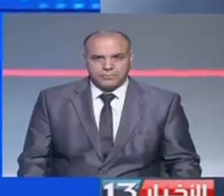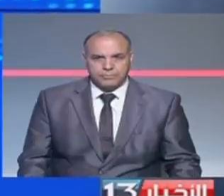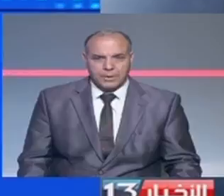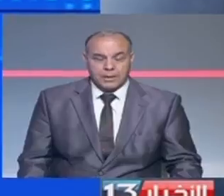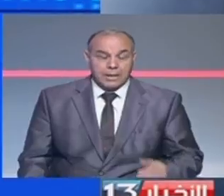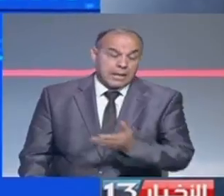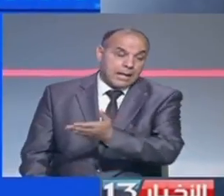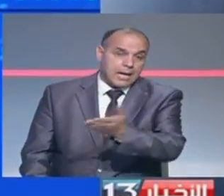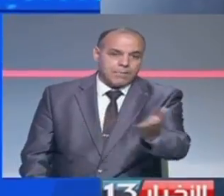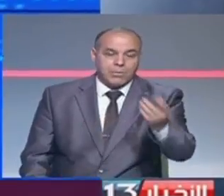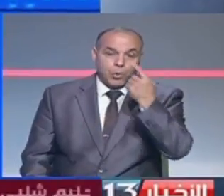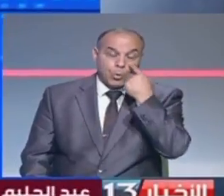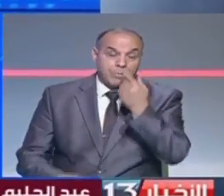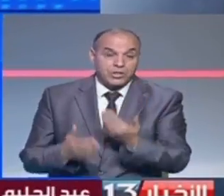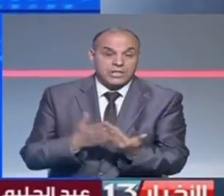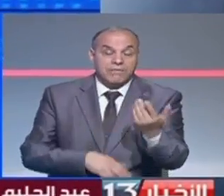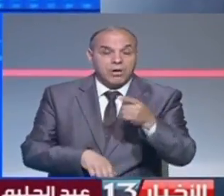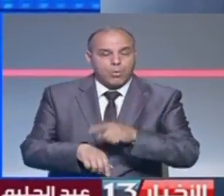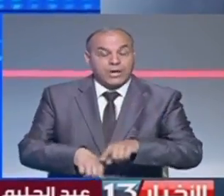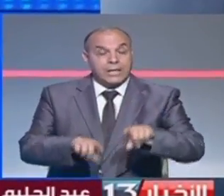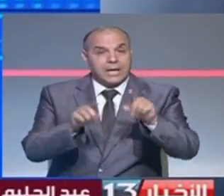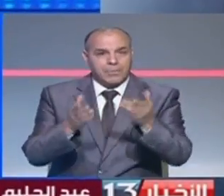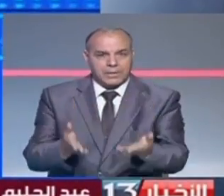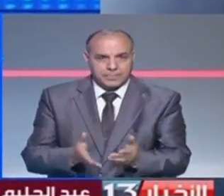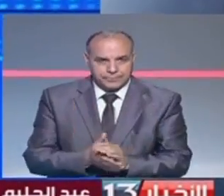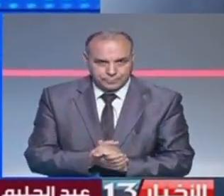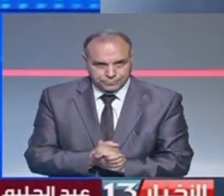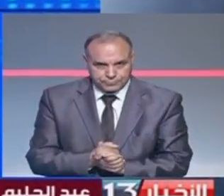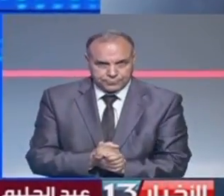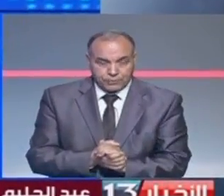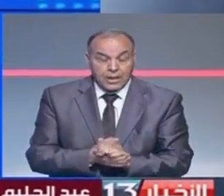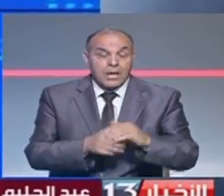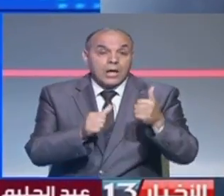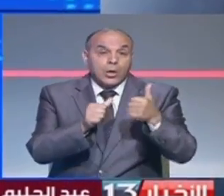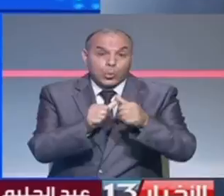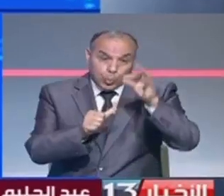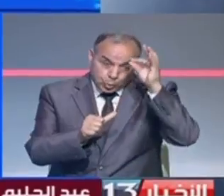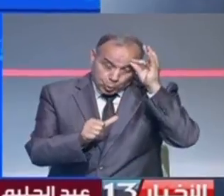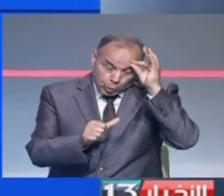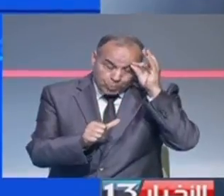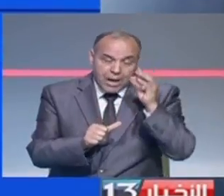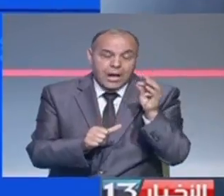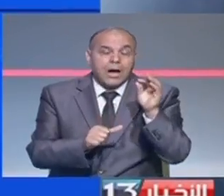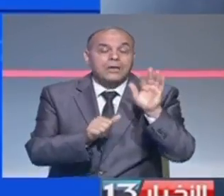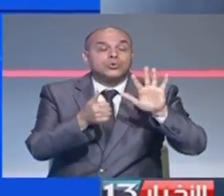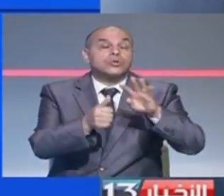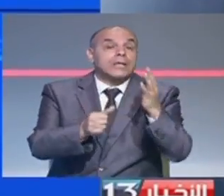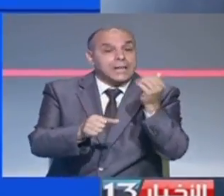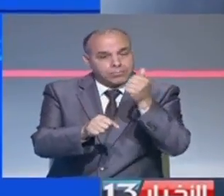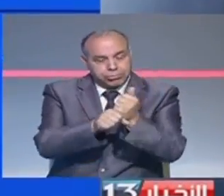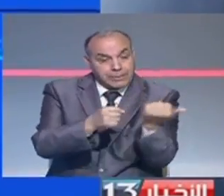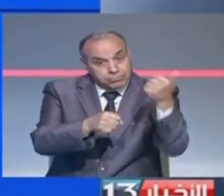اهلا بكم مشاهدينا الكرام في هذا الموعد الاخباريه تحيه تونس الذكرى الرابعه والستين